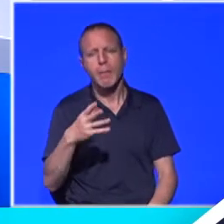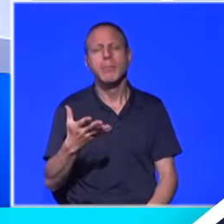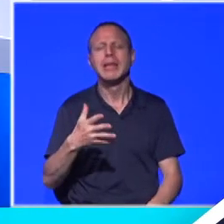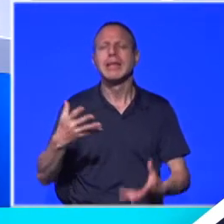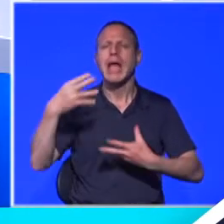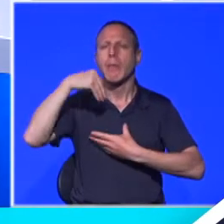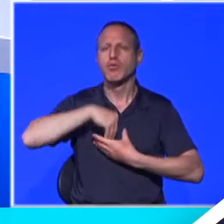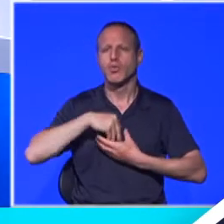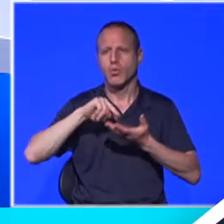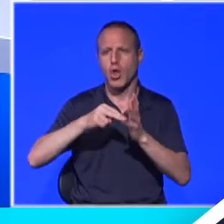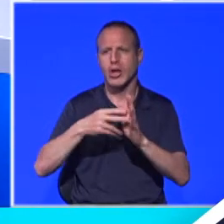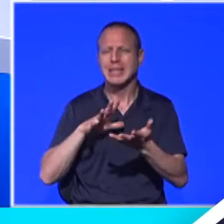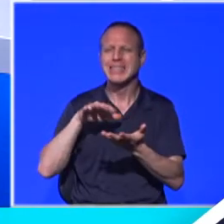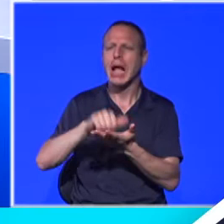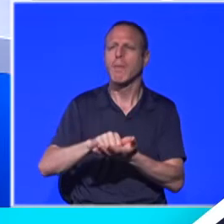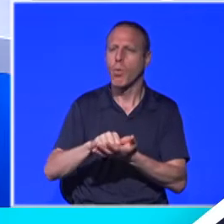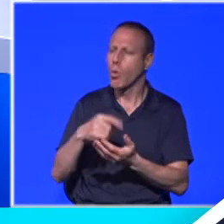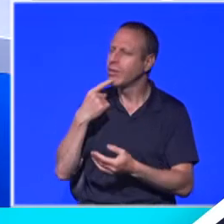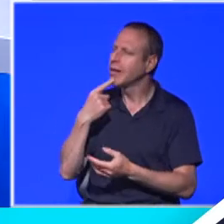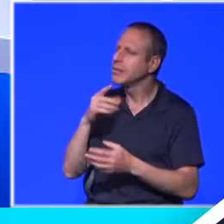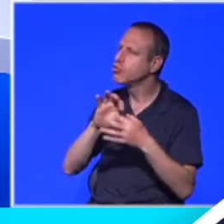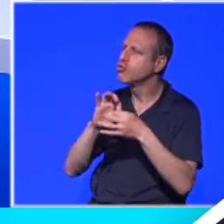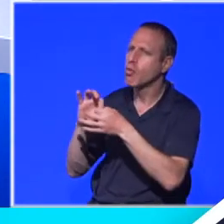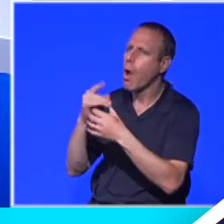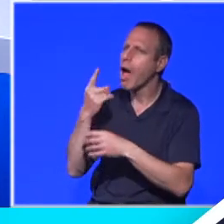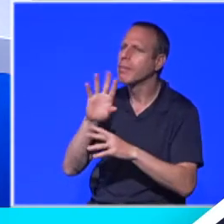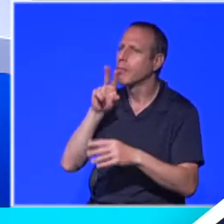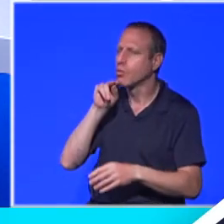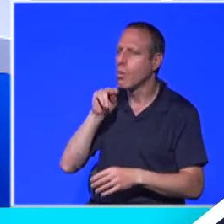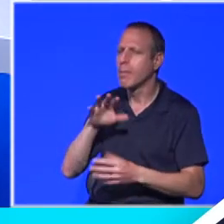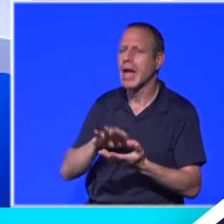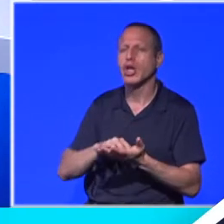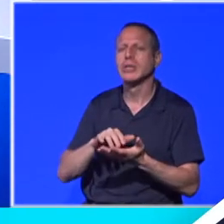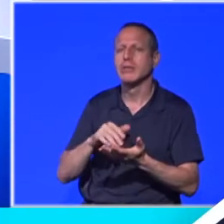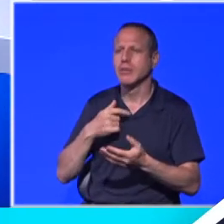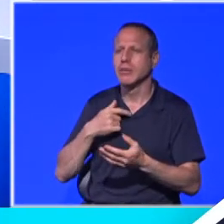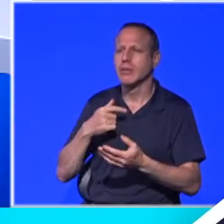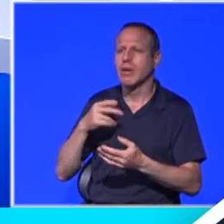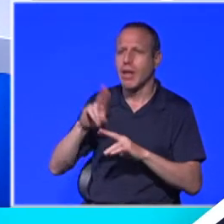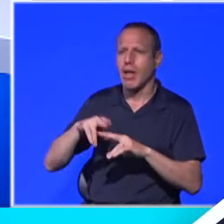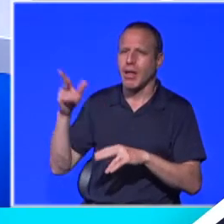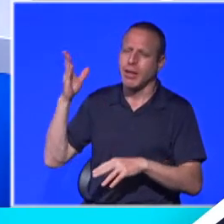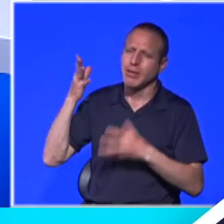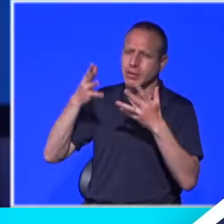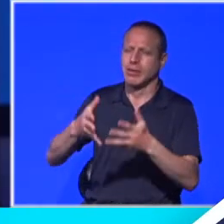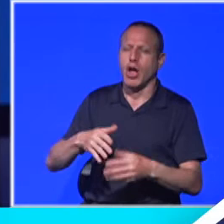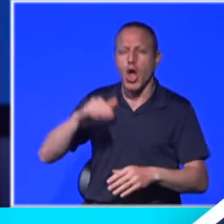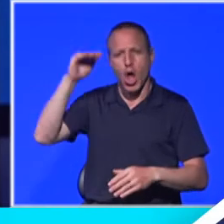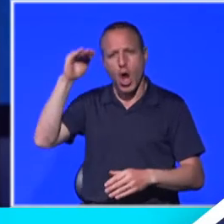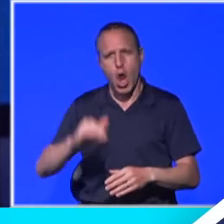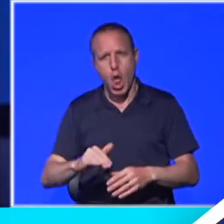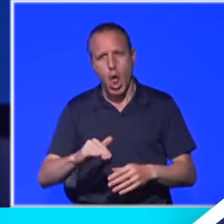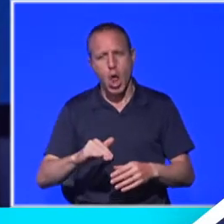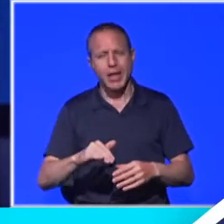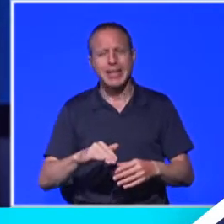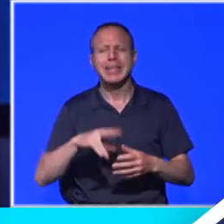סינגפור. תגיד בשורה אחת על מה מדובר. תוכנית סינגפור, להוריד דרמטית. ועמית ייתן לך בראש? להוריד דרמטית את כל המיסים שמעכבים